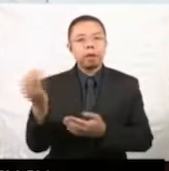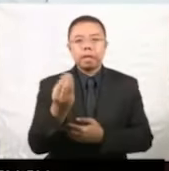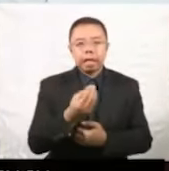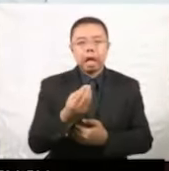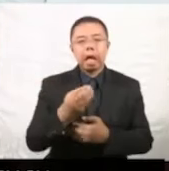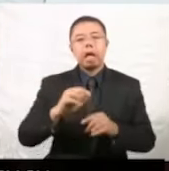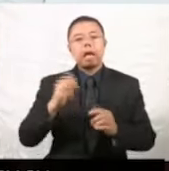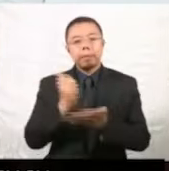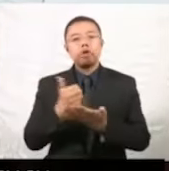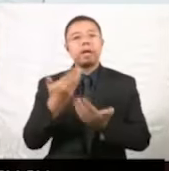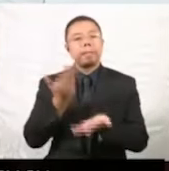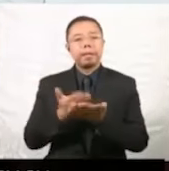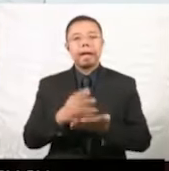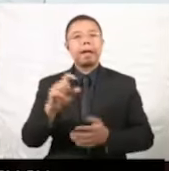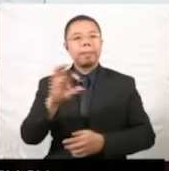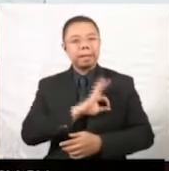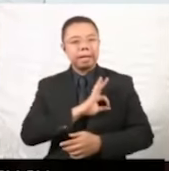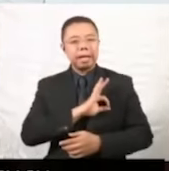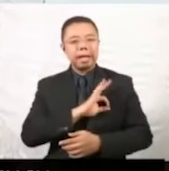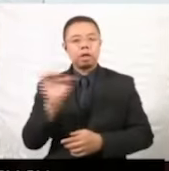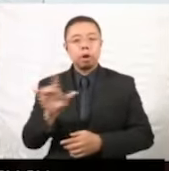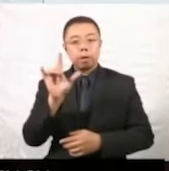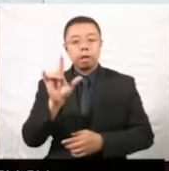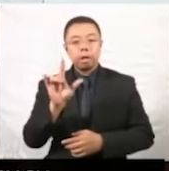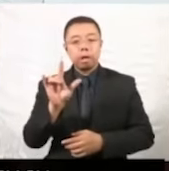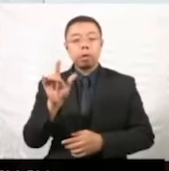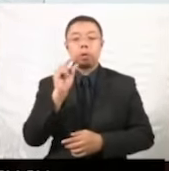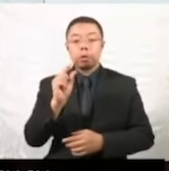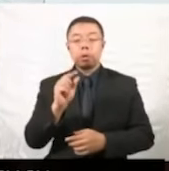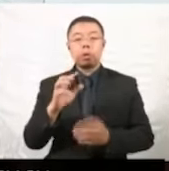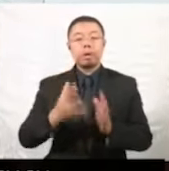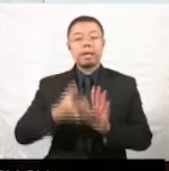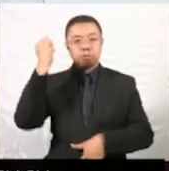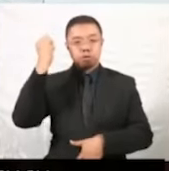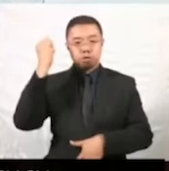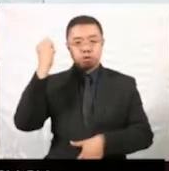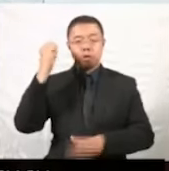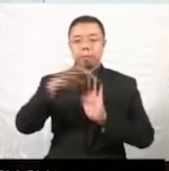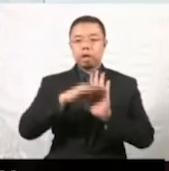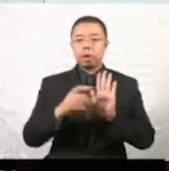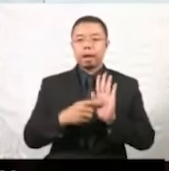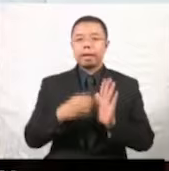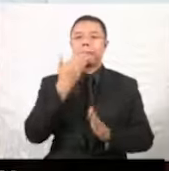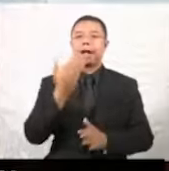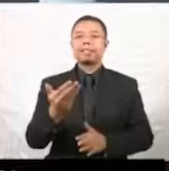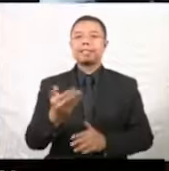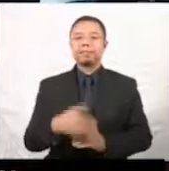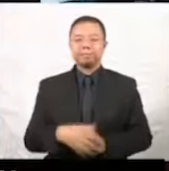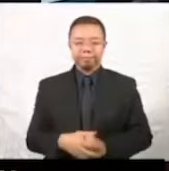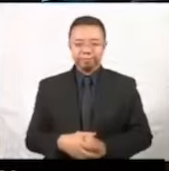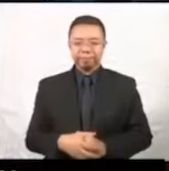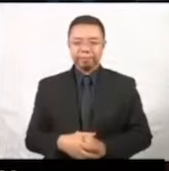bahkan meminta kepada Presiden e Joko Widodo waktu itu untuk mencabut kebijakan itu Terima kasih